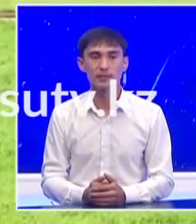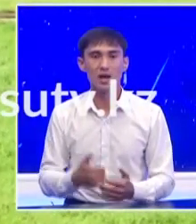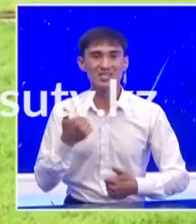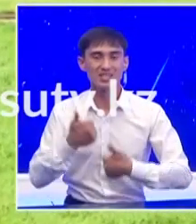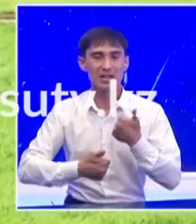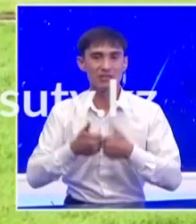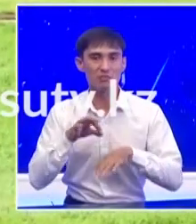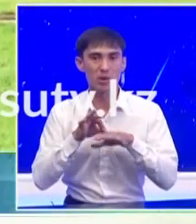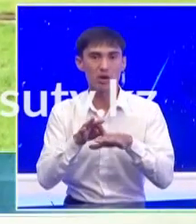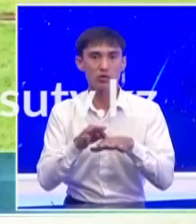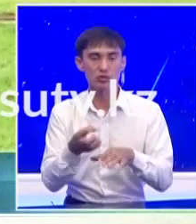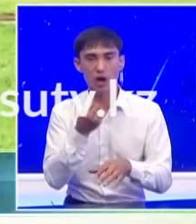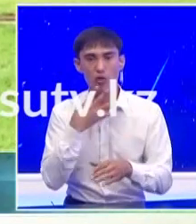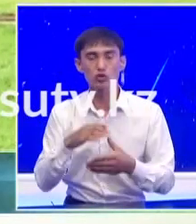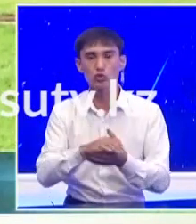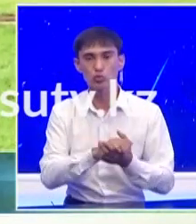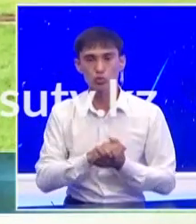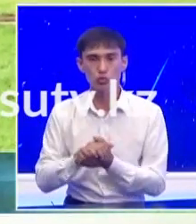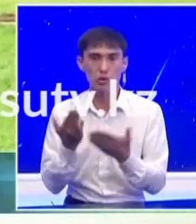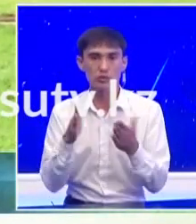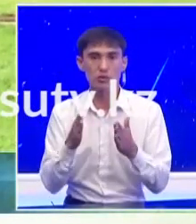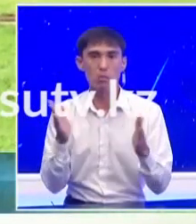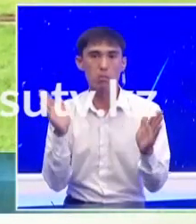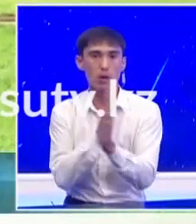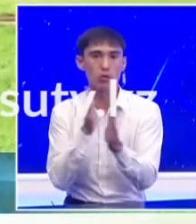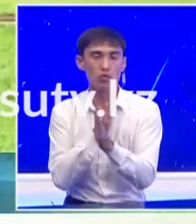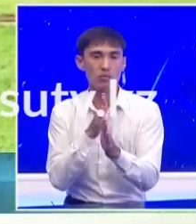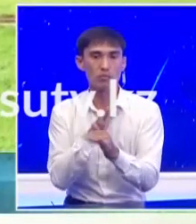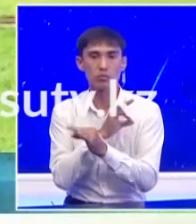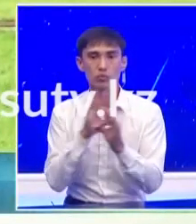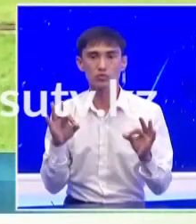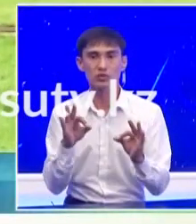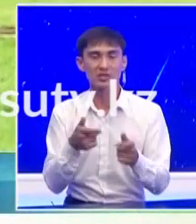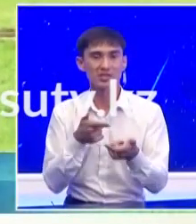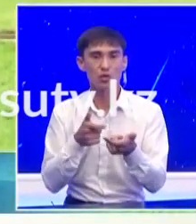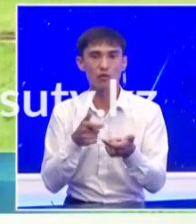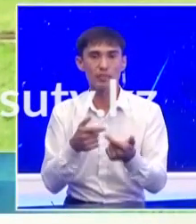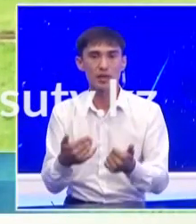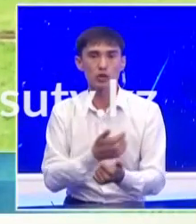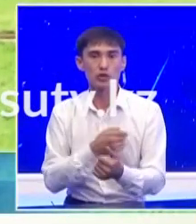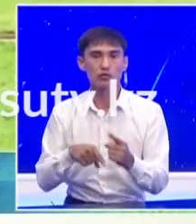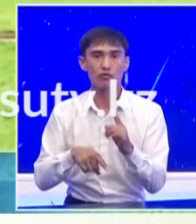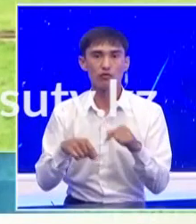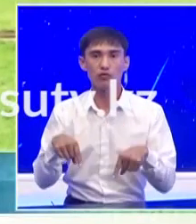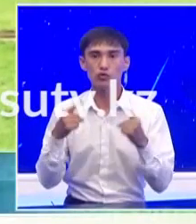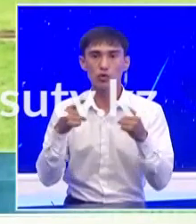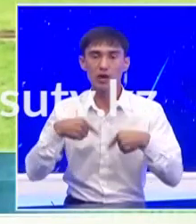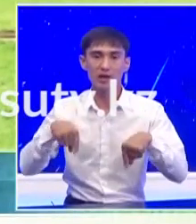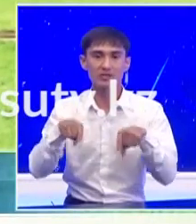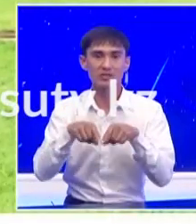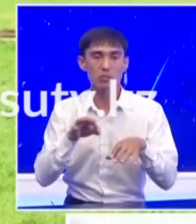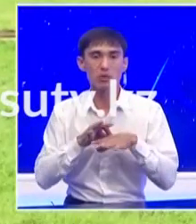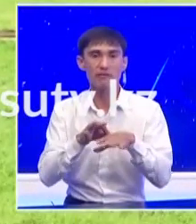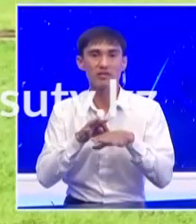Соревнования проходят в хорошей дружественной обстановке. Погода все дни подходящая, стрелковая. Хочу отметить высокий уровень организации и проведения